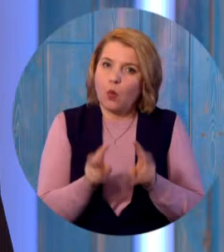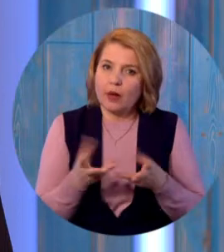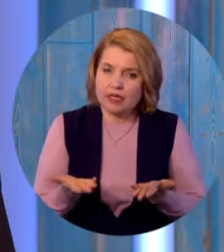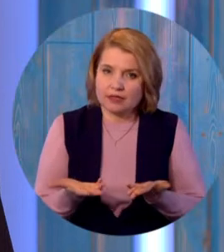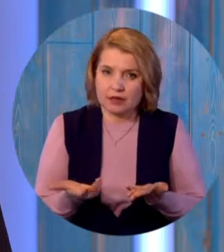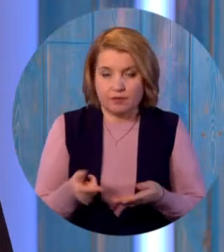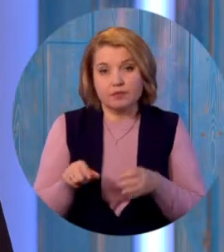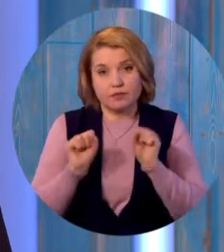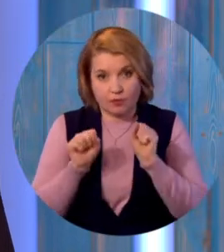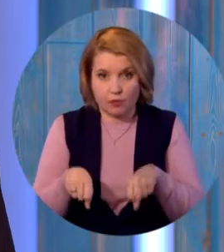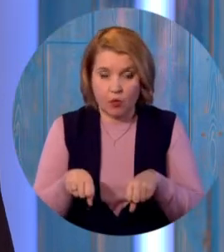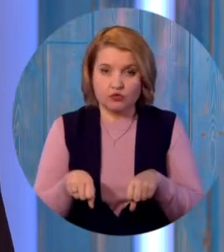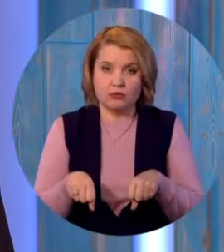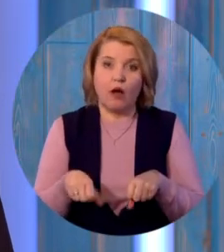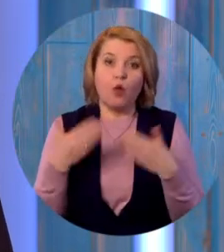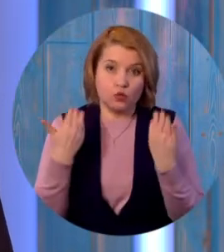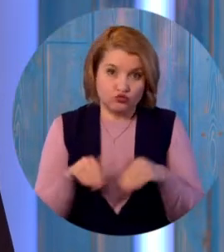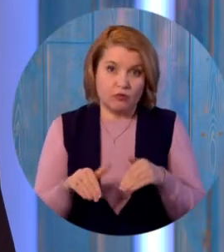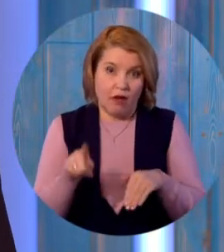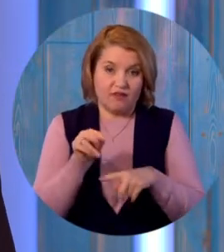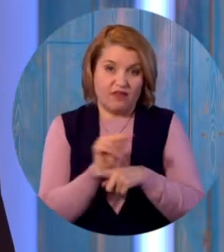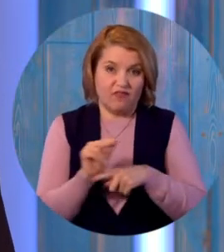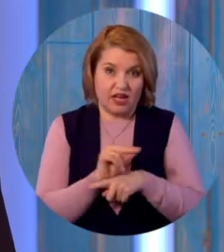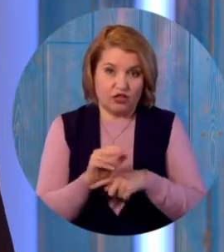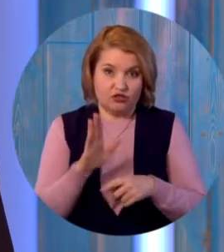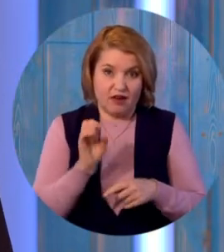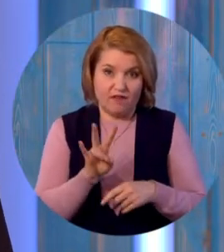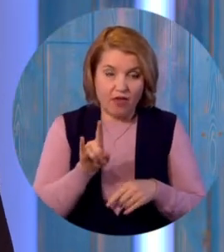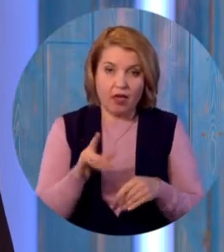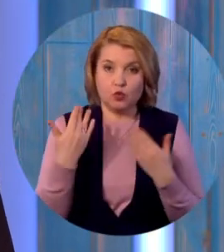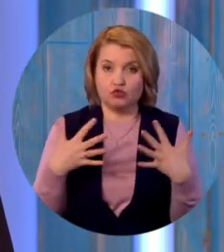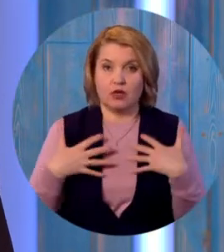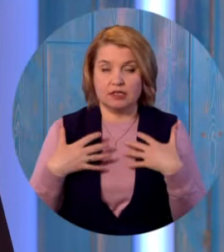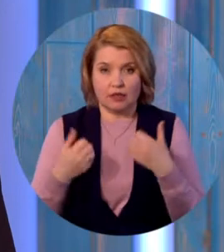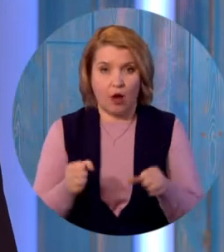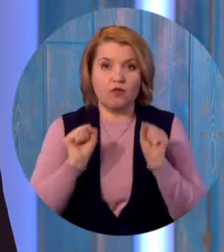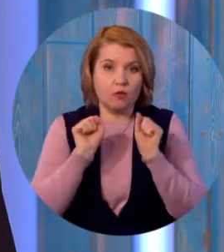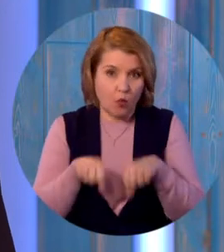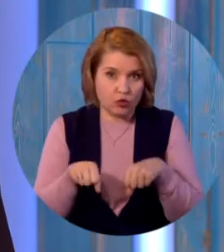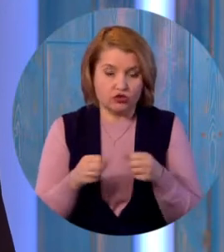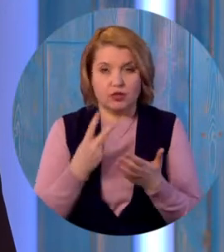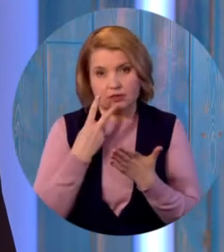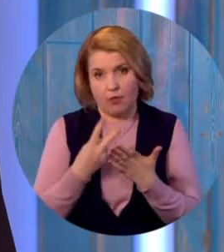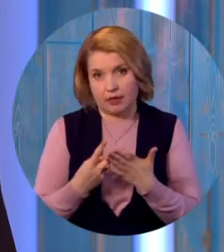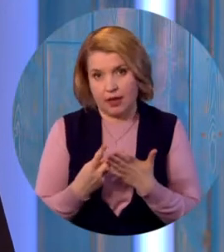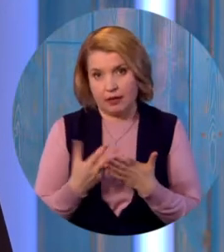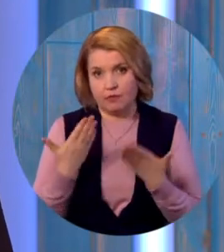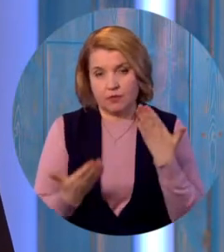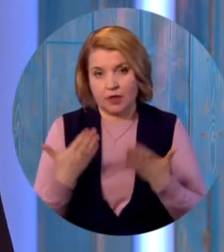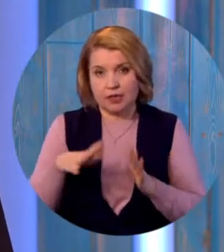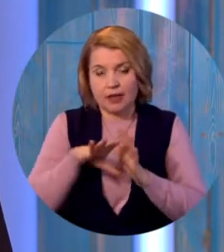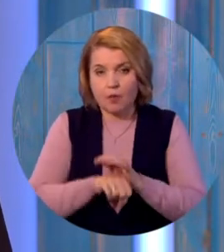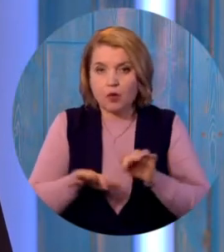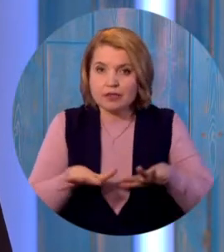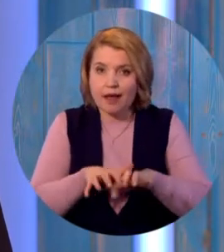можно. То есть здесь получается, что мы уже здоровы. Мы вылечили. Можно, но, опять же, аккуратно и смотреть. Если после